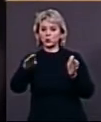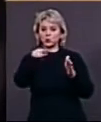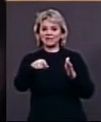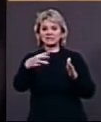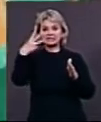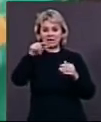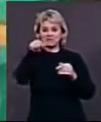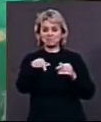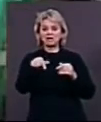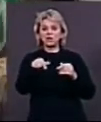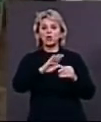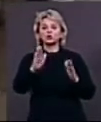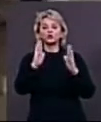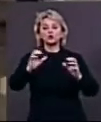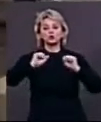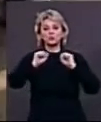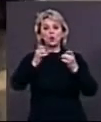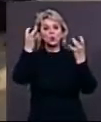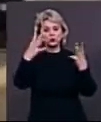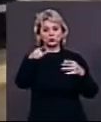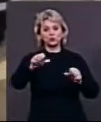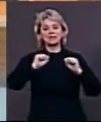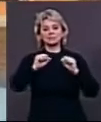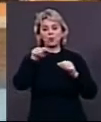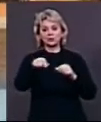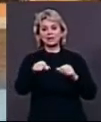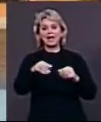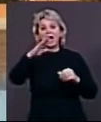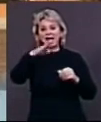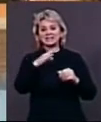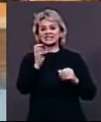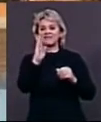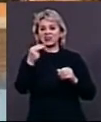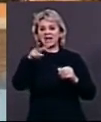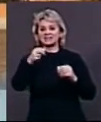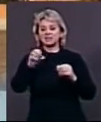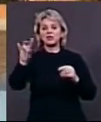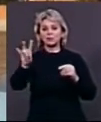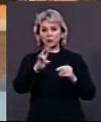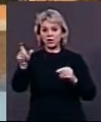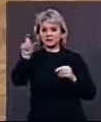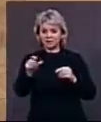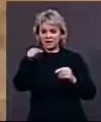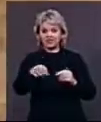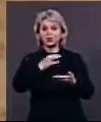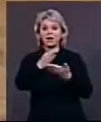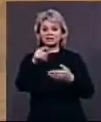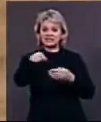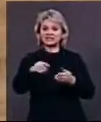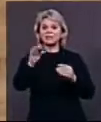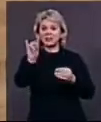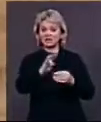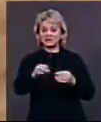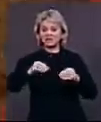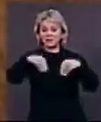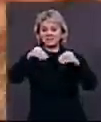уровень современного не то что спорта, а культуры спорта. Отец Владимир прочитал молитву, благословил ответственных за посев,